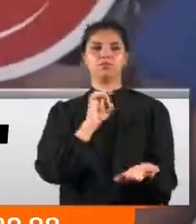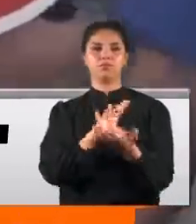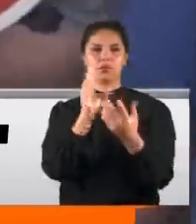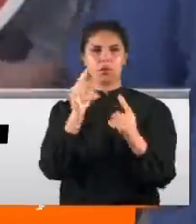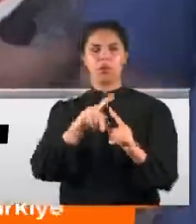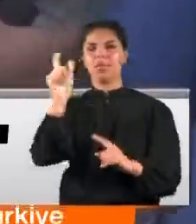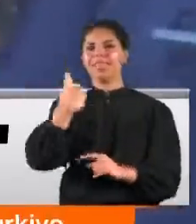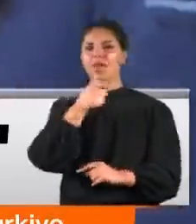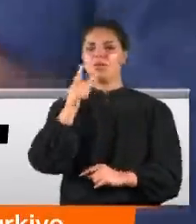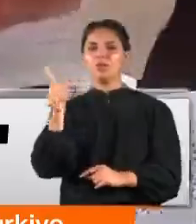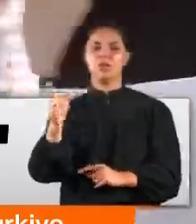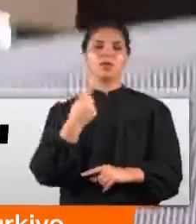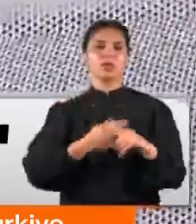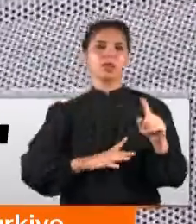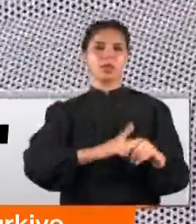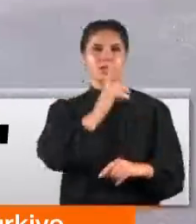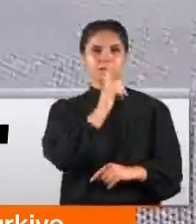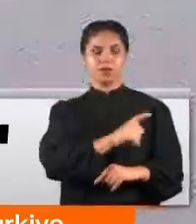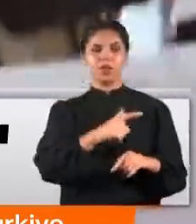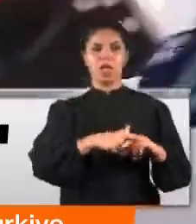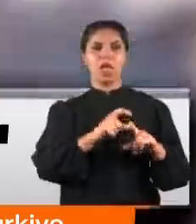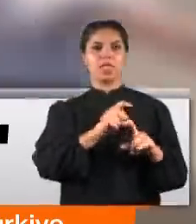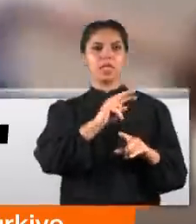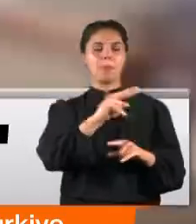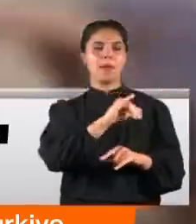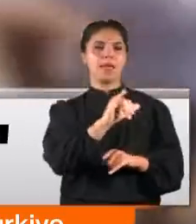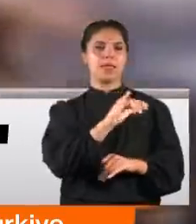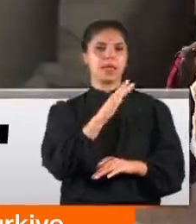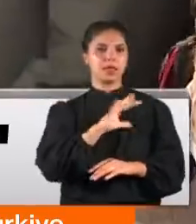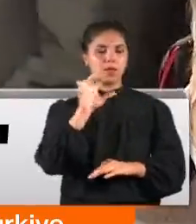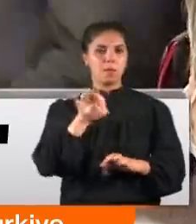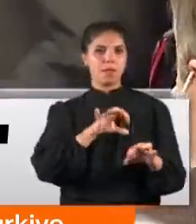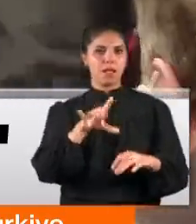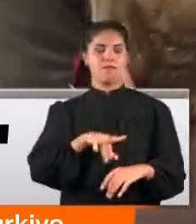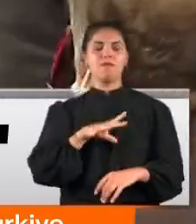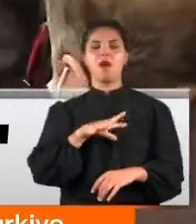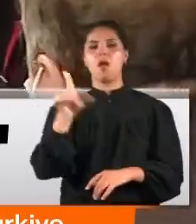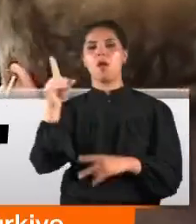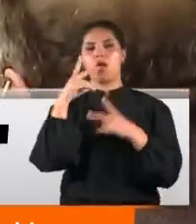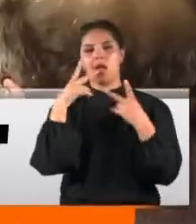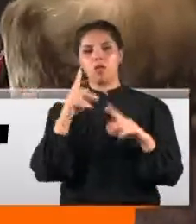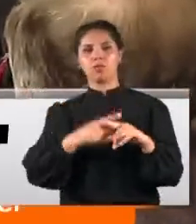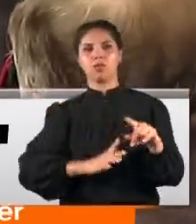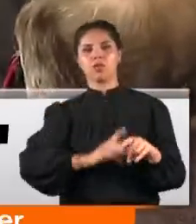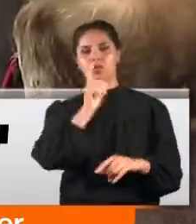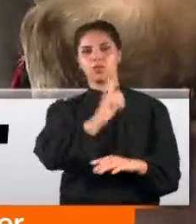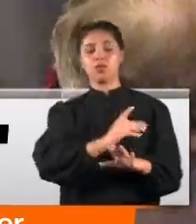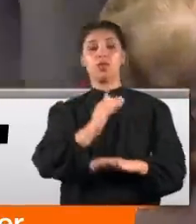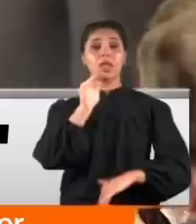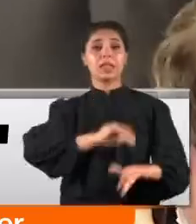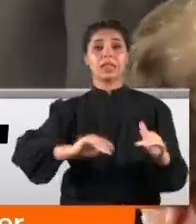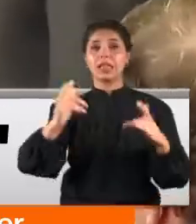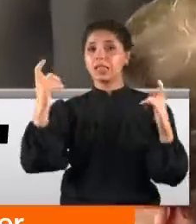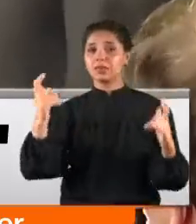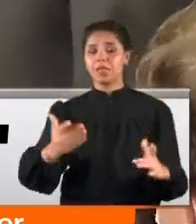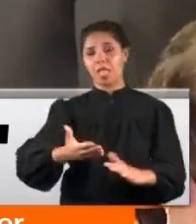Özcan, Kılıçdaroğlu'nun CHP'yi HDP'ye yakınlaştırma planını böyle ifşa etti. Kılıçdaroğlu da zaten bunun ilk sinyallerini seçim